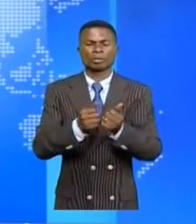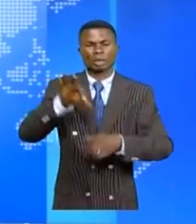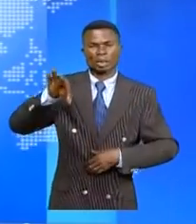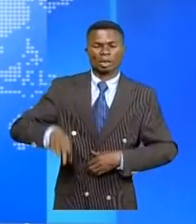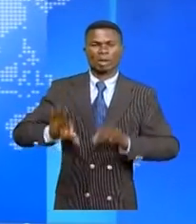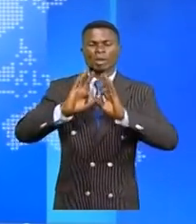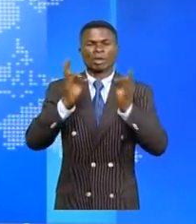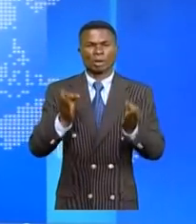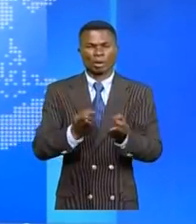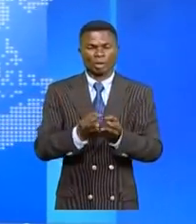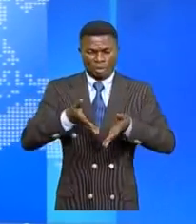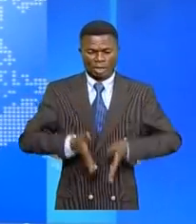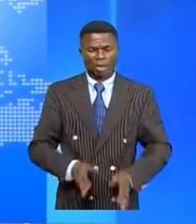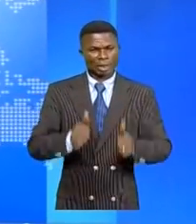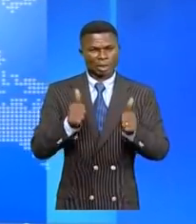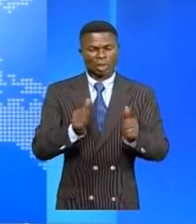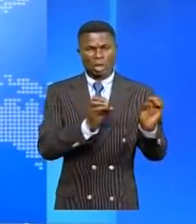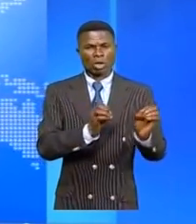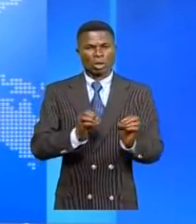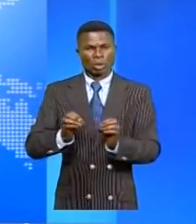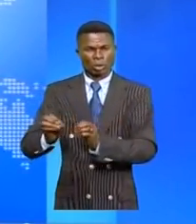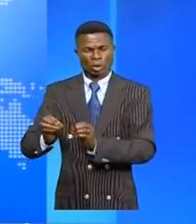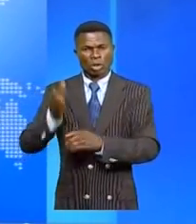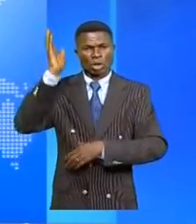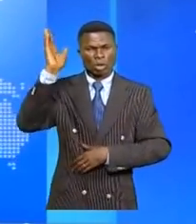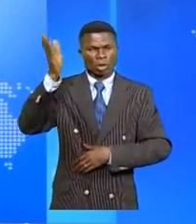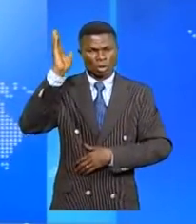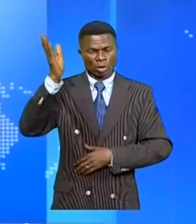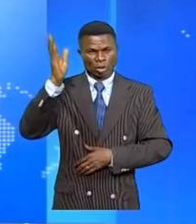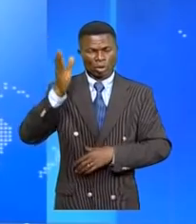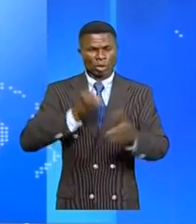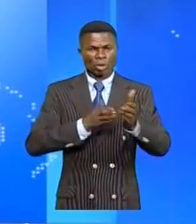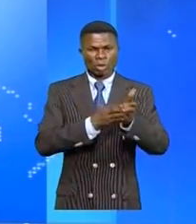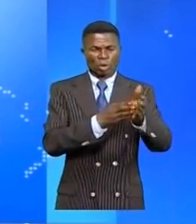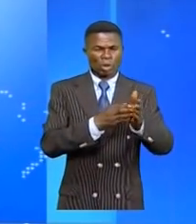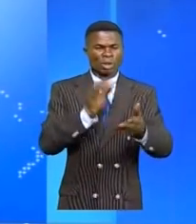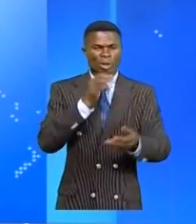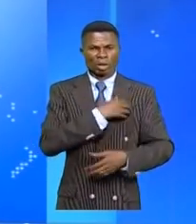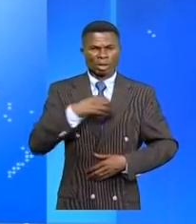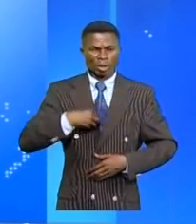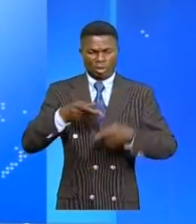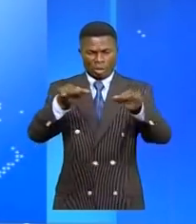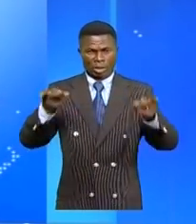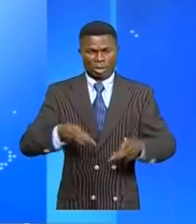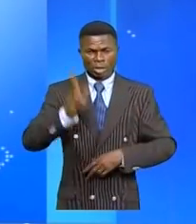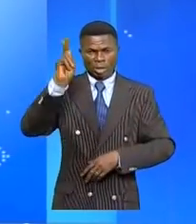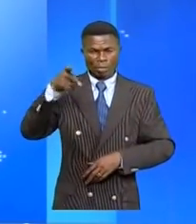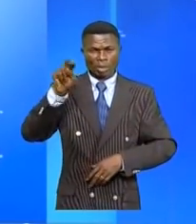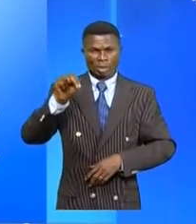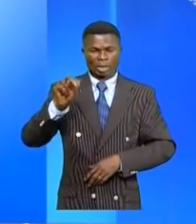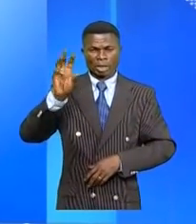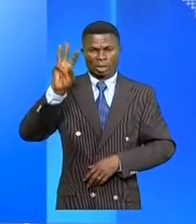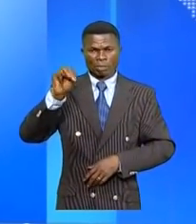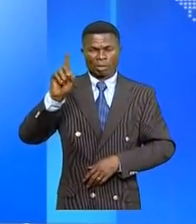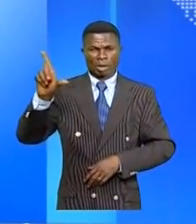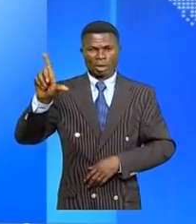bien-être familial et naissance désirable a organisé une conférence sur le leadership féminin dans la salle du PNMLS, ce à